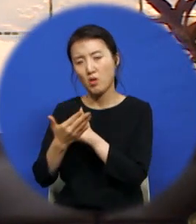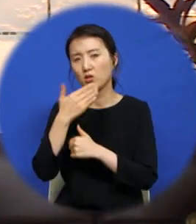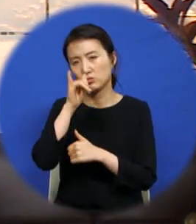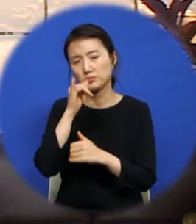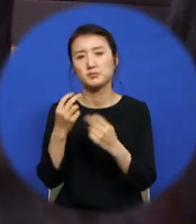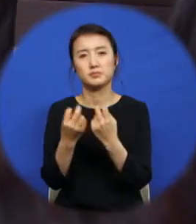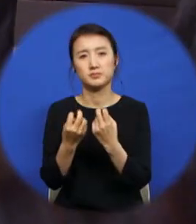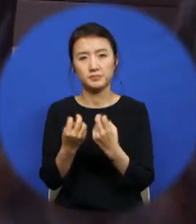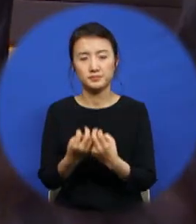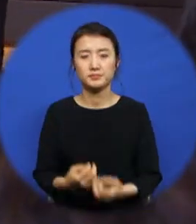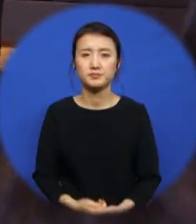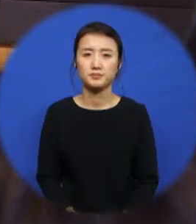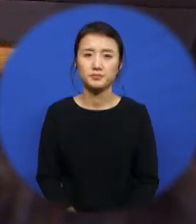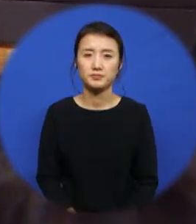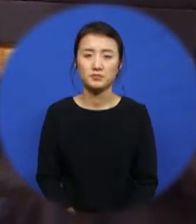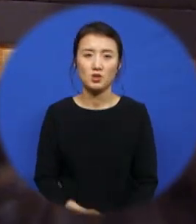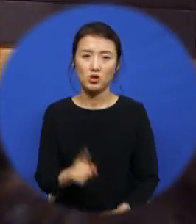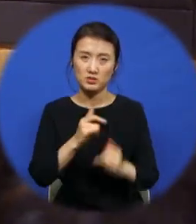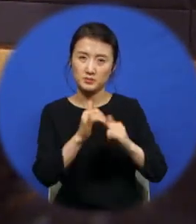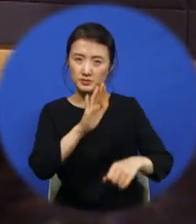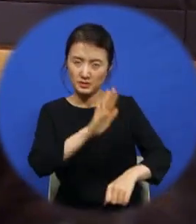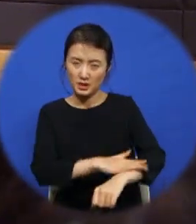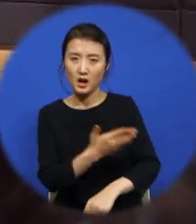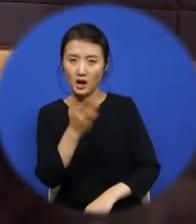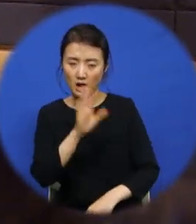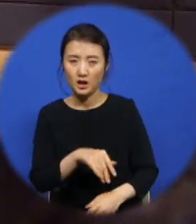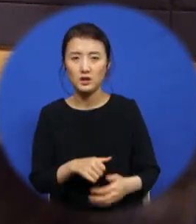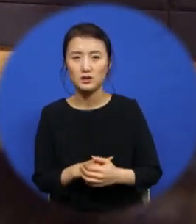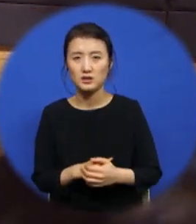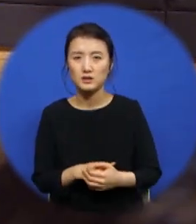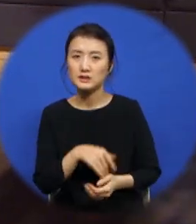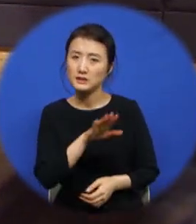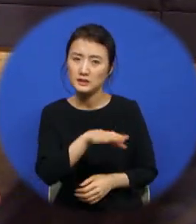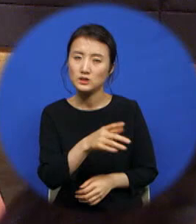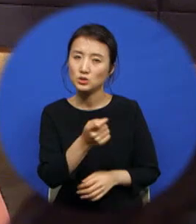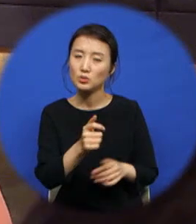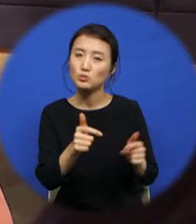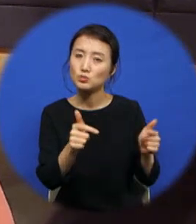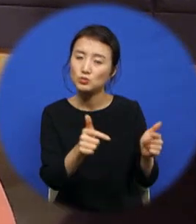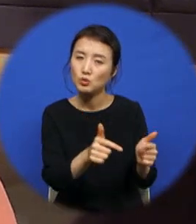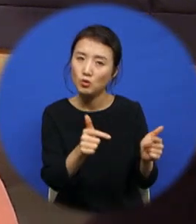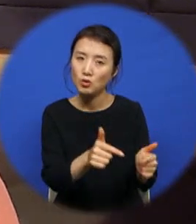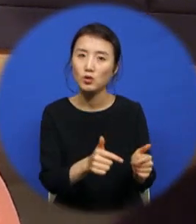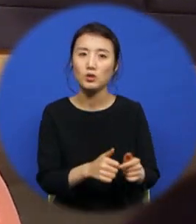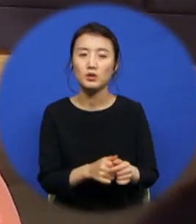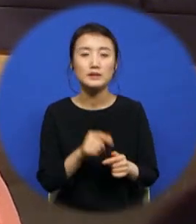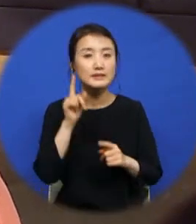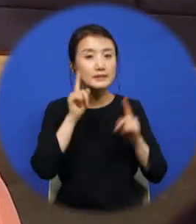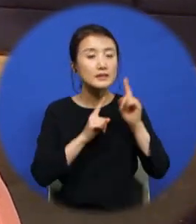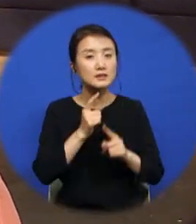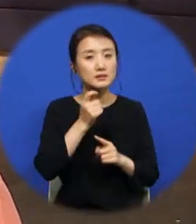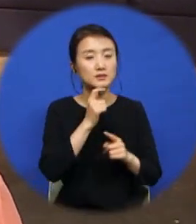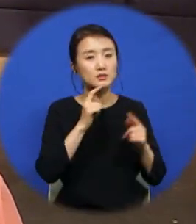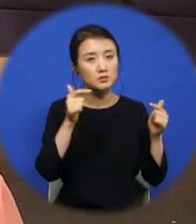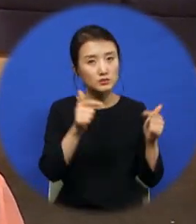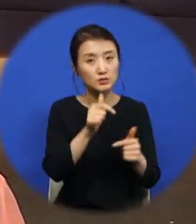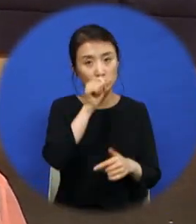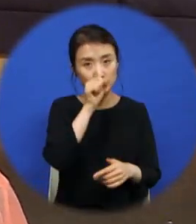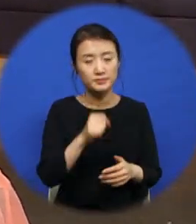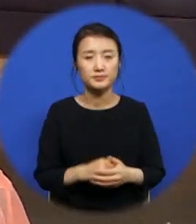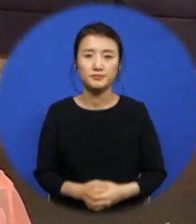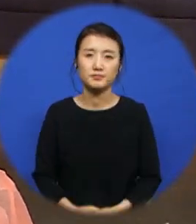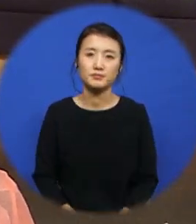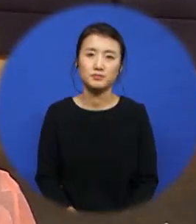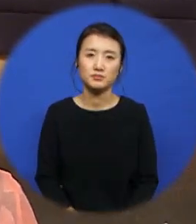짜 나요 같은 사람이 잘 못 했어도 야 그 조금 줄여 가며 난 상처를 좀 더 알 수 있죠 항상